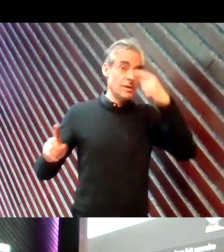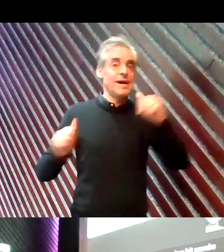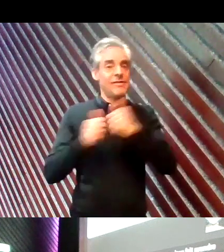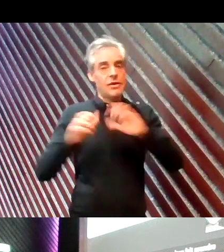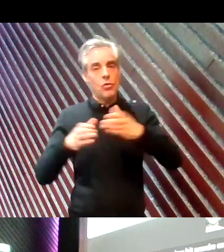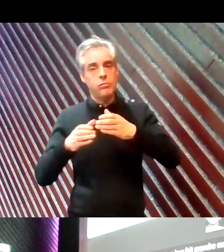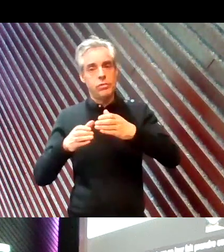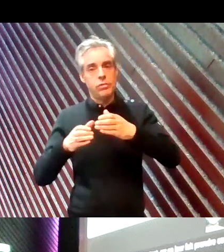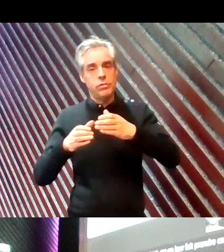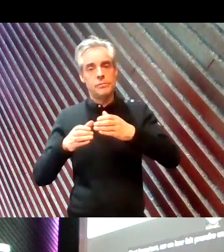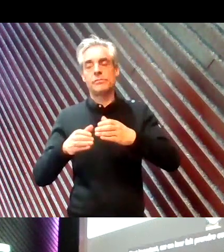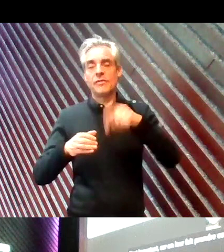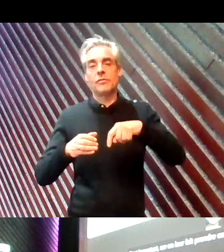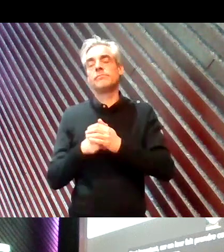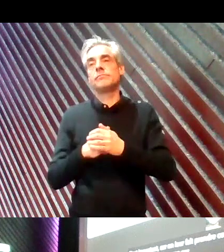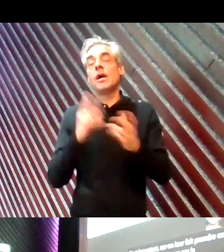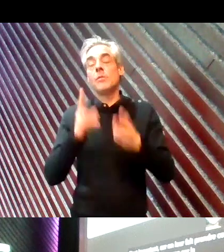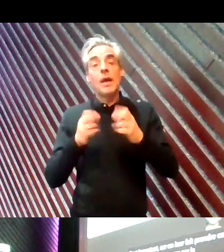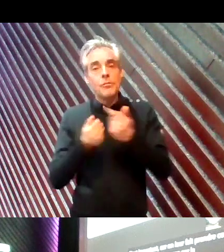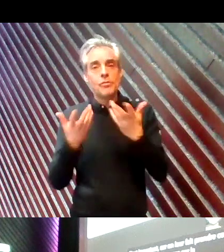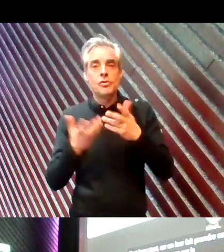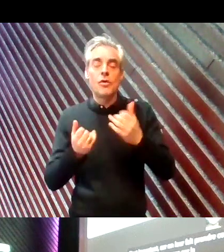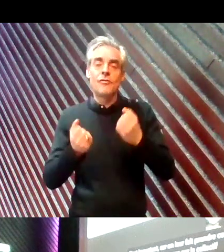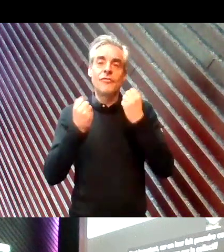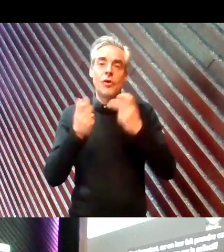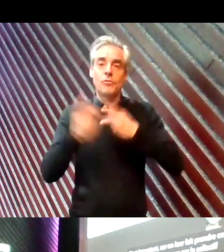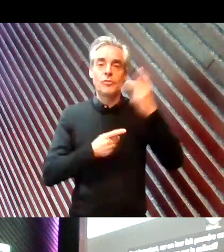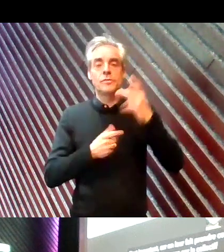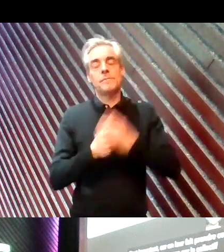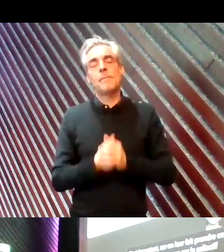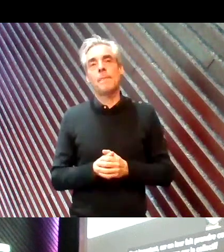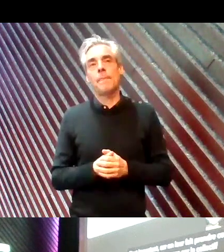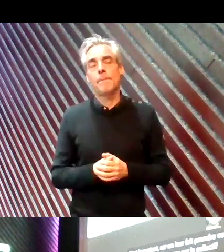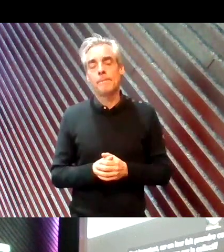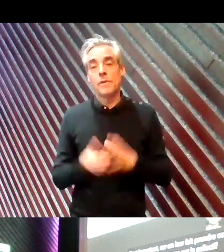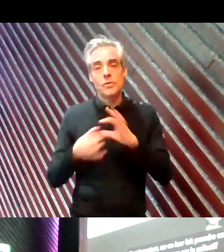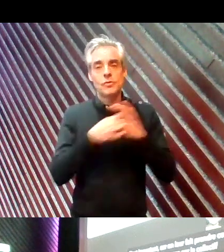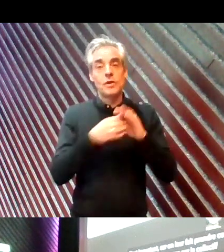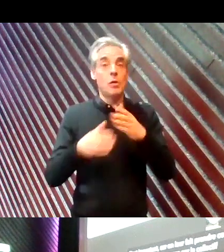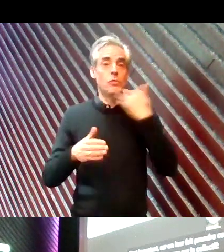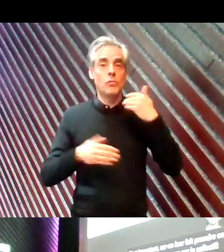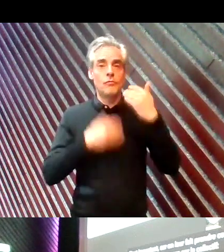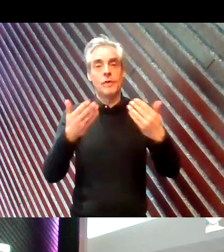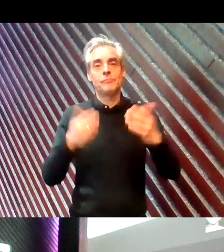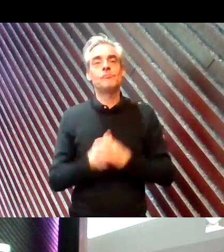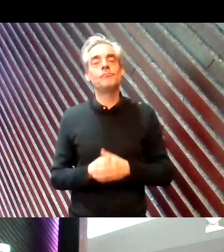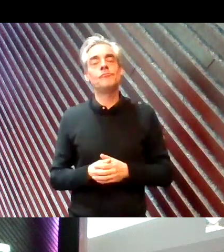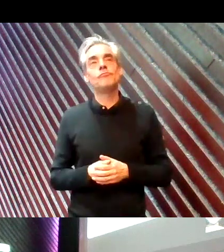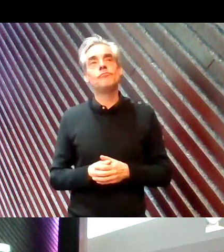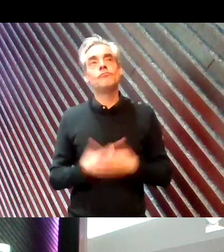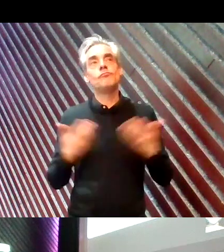collectif et que justement, à plusieurs, on est plus fort, on est plus solidaires. Voilà.